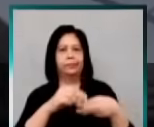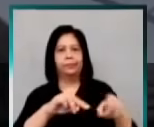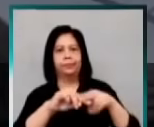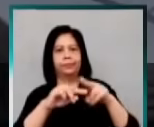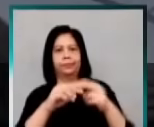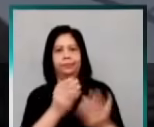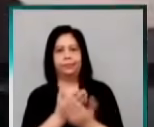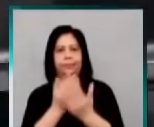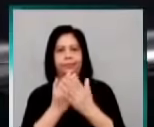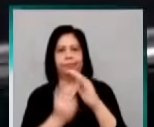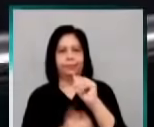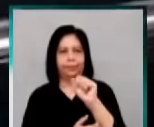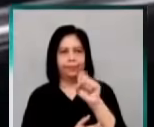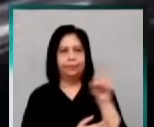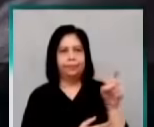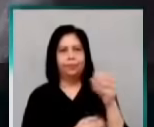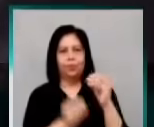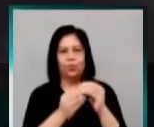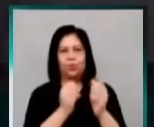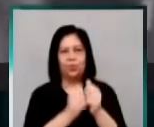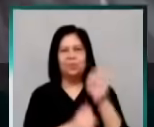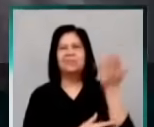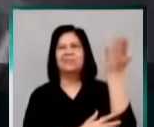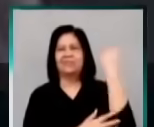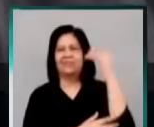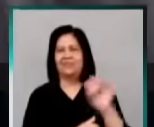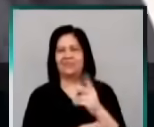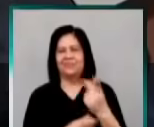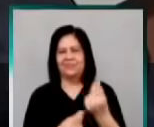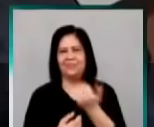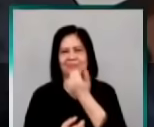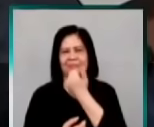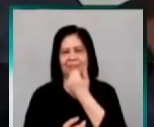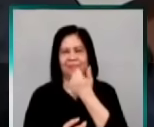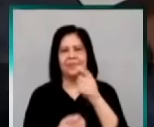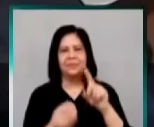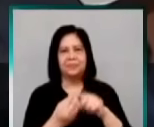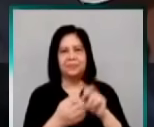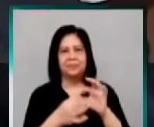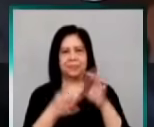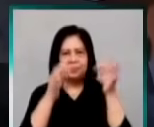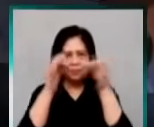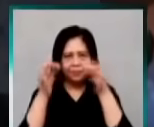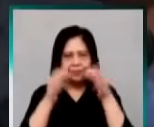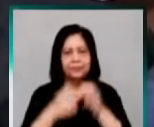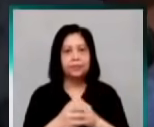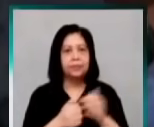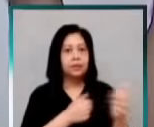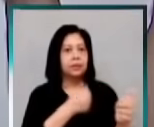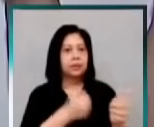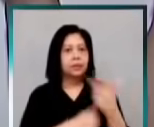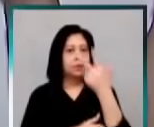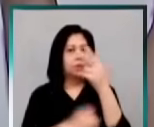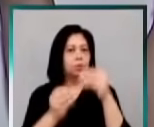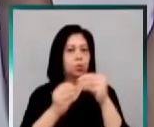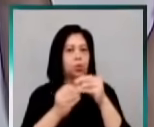suspect, na karamihan ay dati na umanong may kaso kaugnay sa droga. Tinutugis ang 3 iba pang